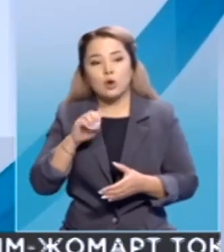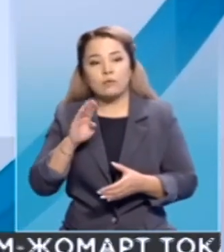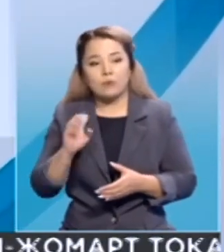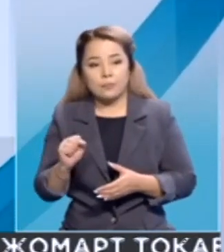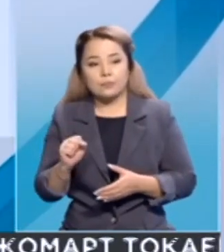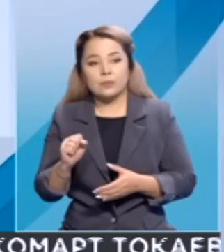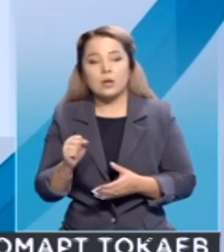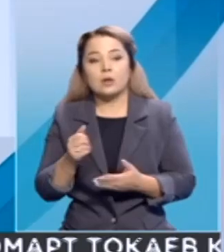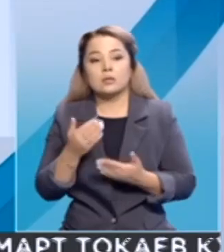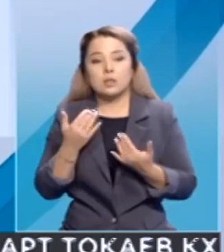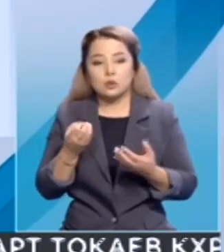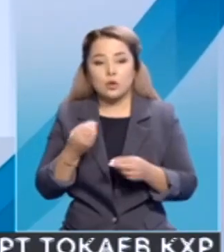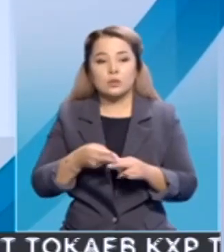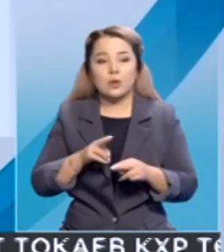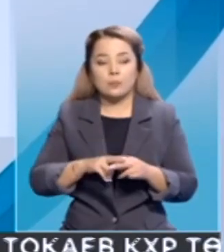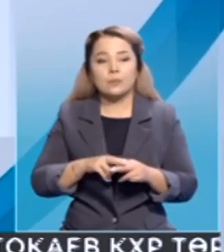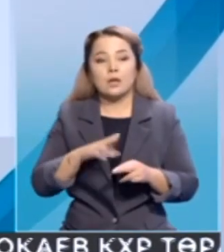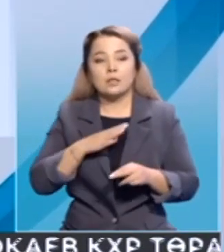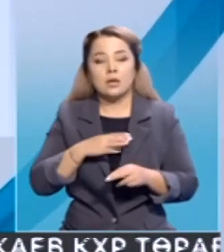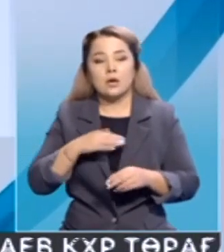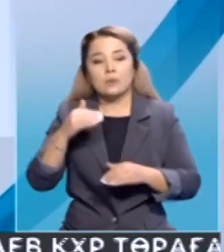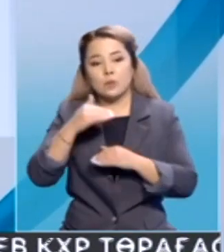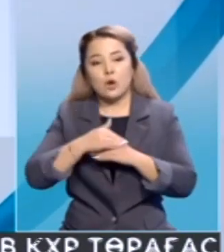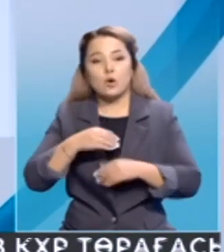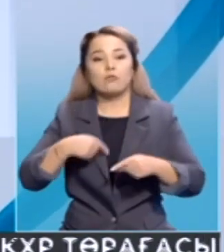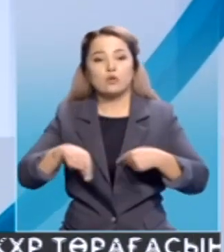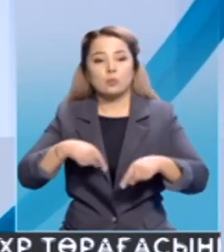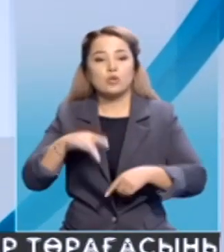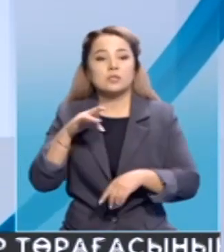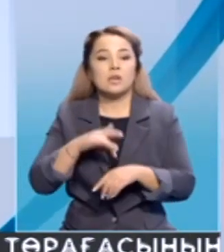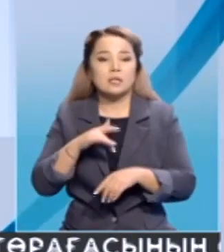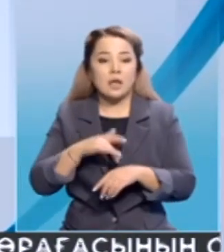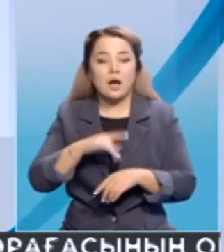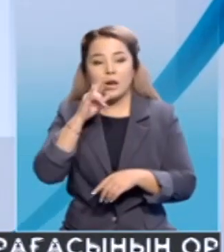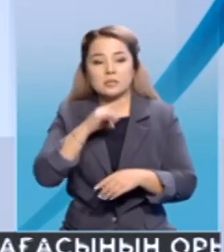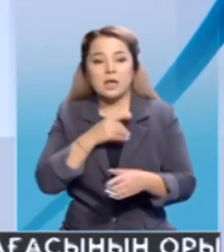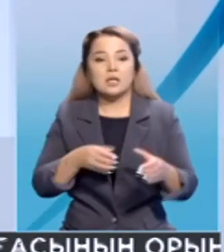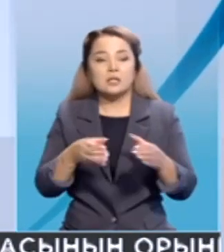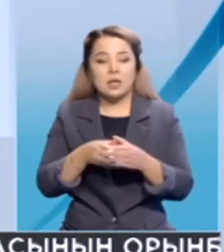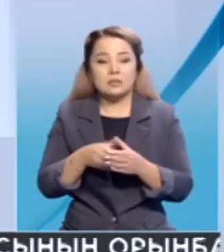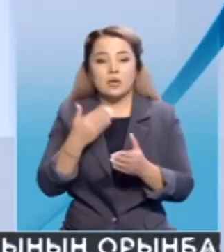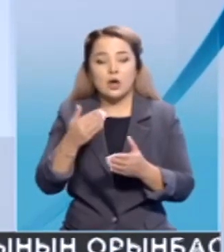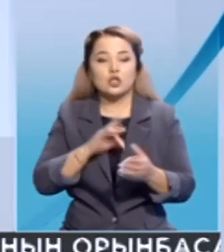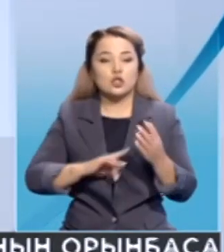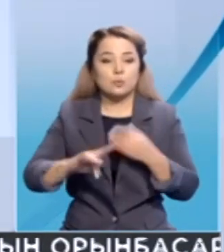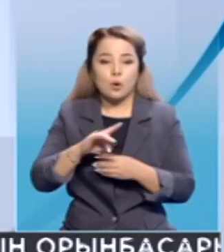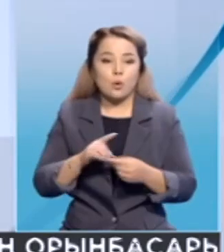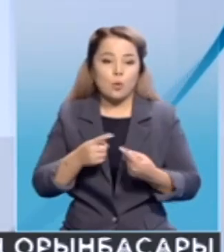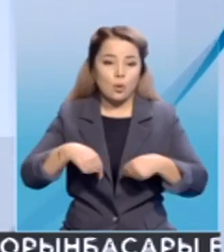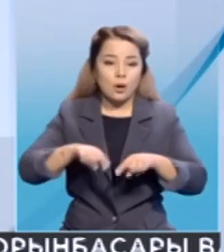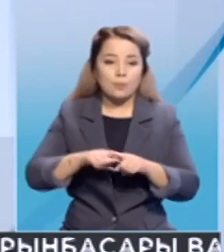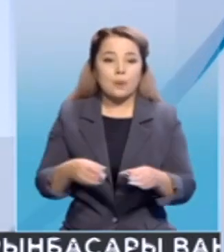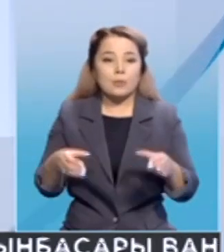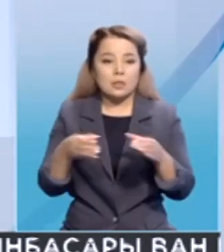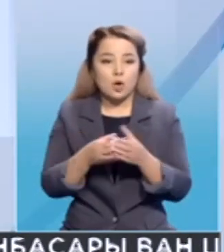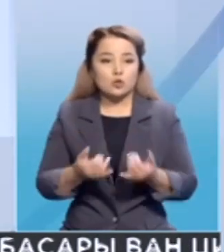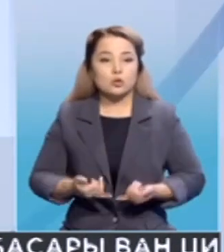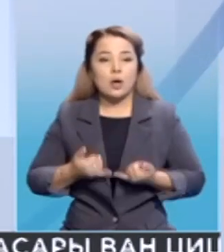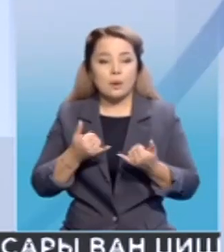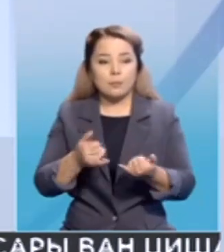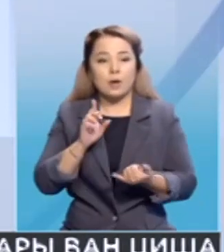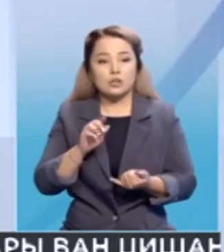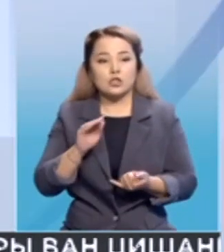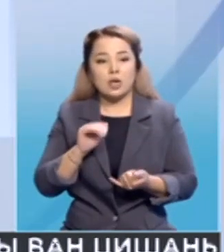Тұрсынбекова. Сондай-ақ кешке футбол жанкүйерлерінің Қазақстандық лигасы республикалық қоғамдық бірлестігінің ұсынылған